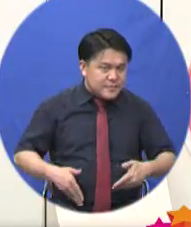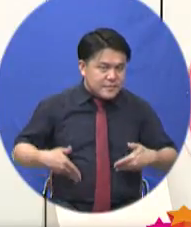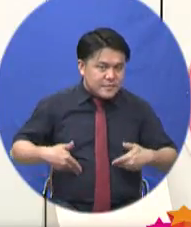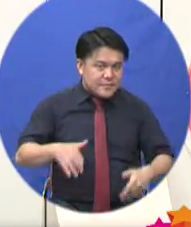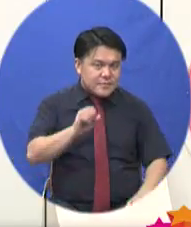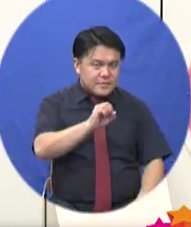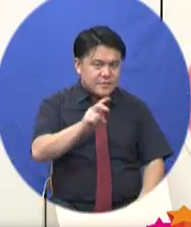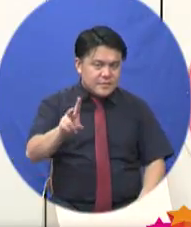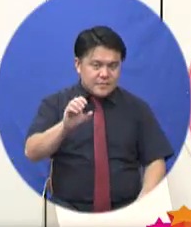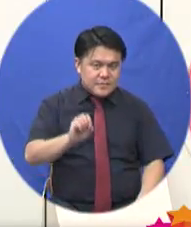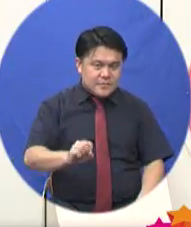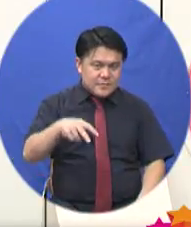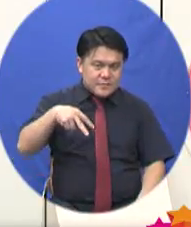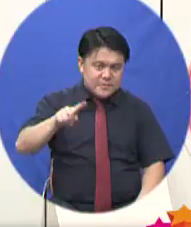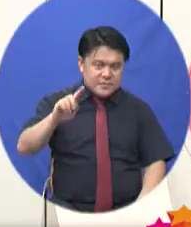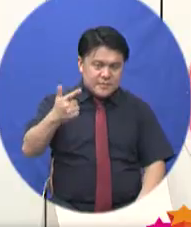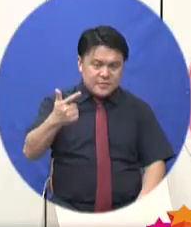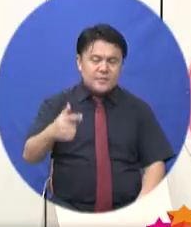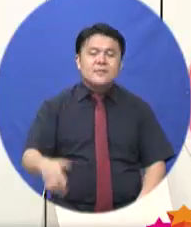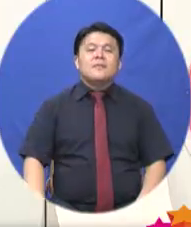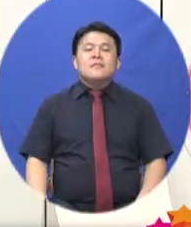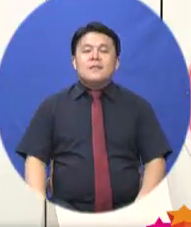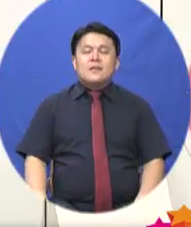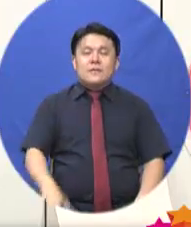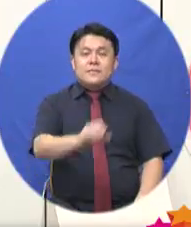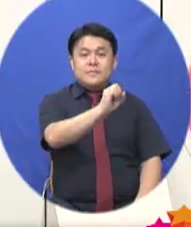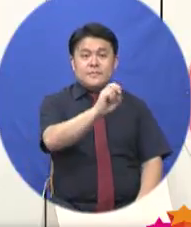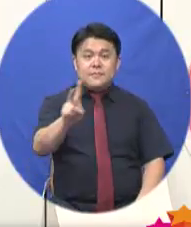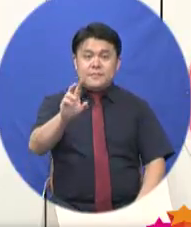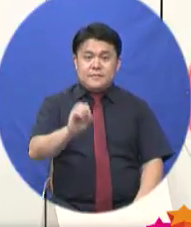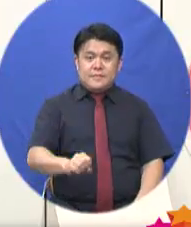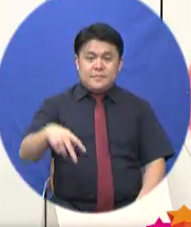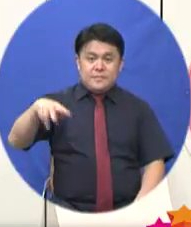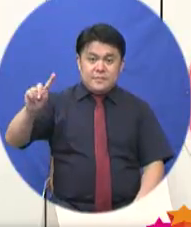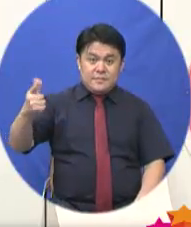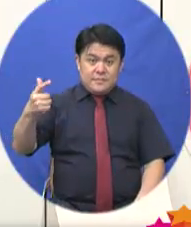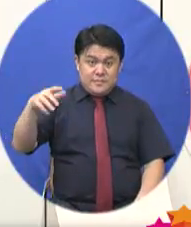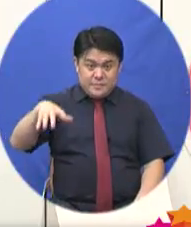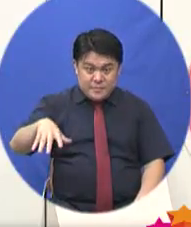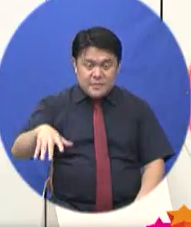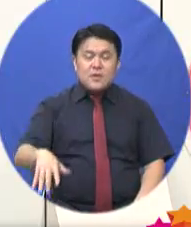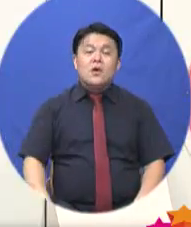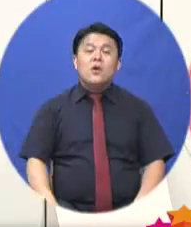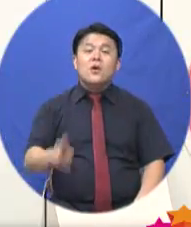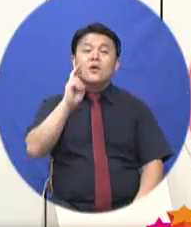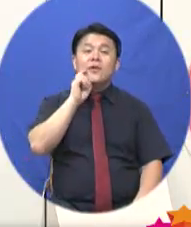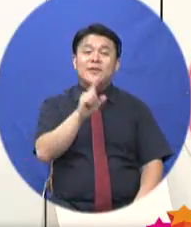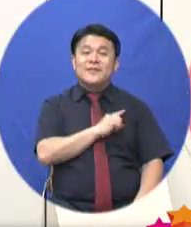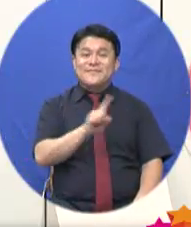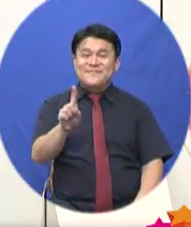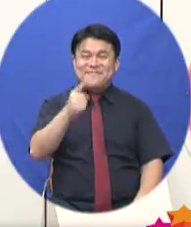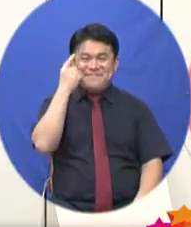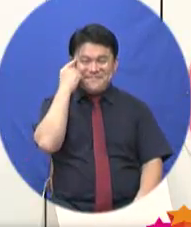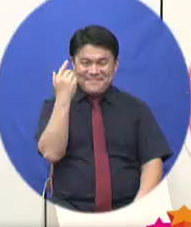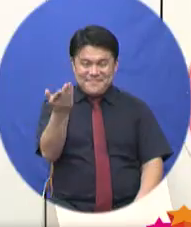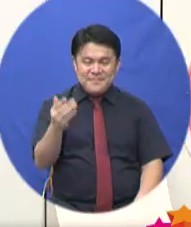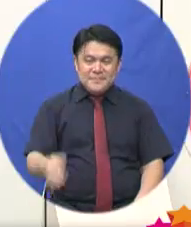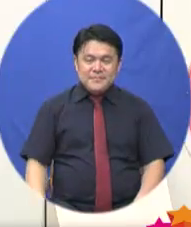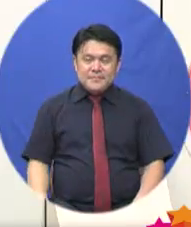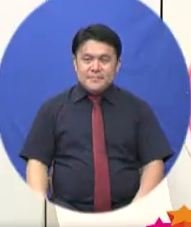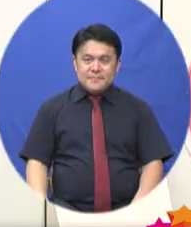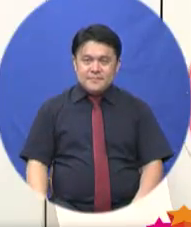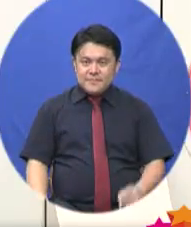어디요? 경남 양산. 예, 양산. 예. 네, 오늘 부르실 곡목은?